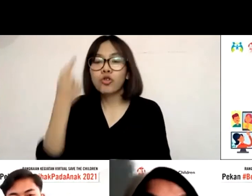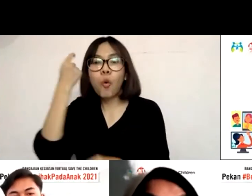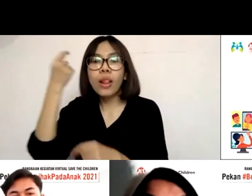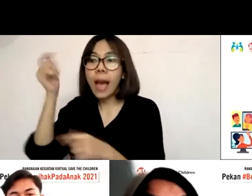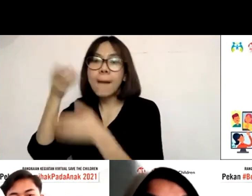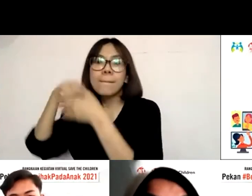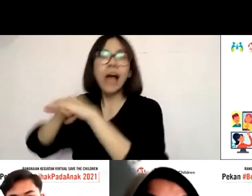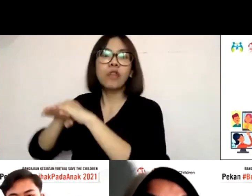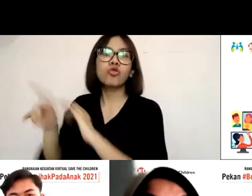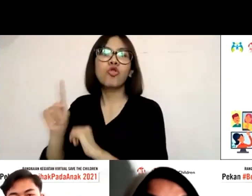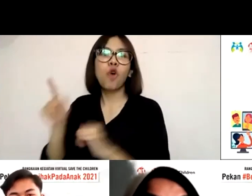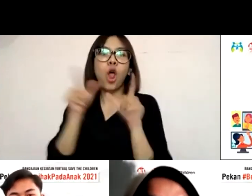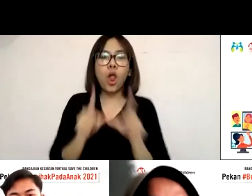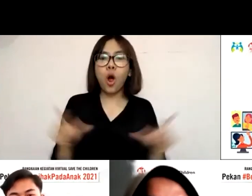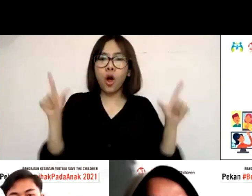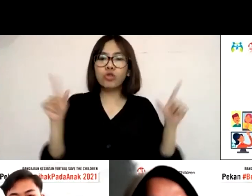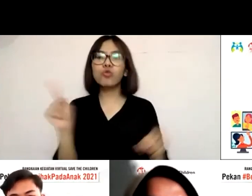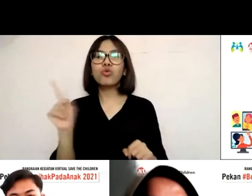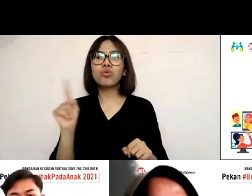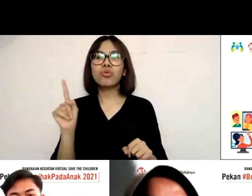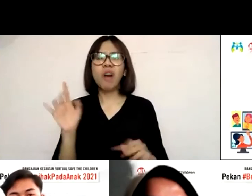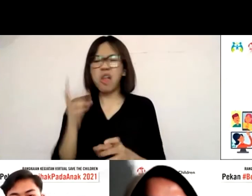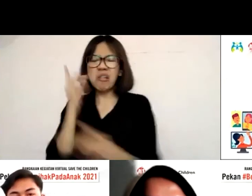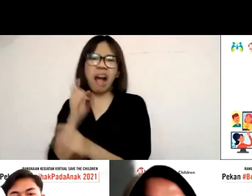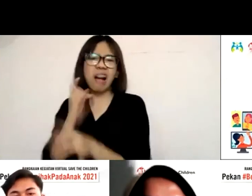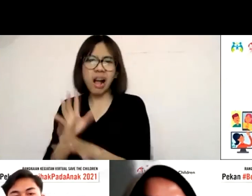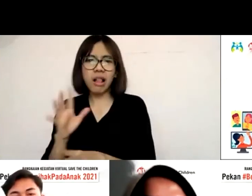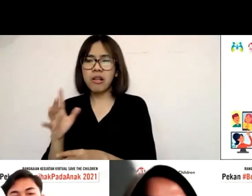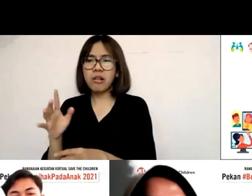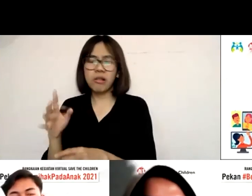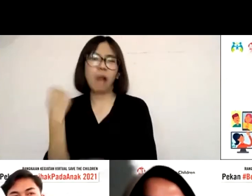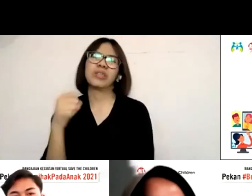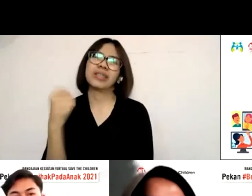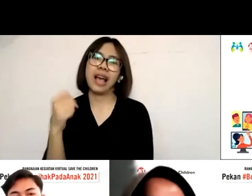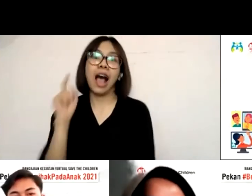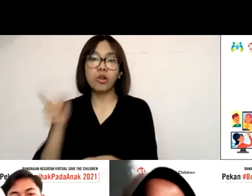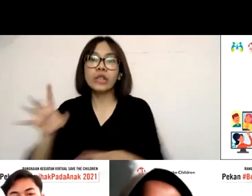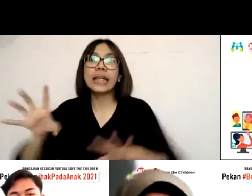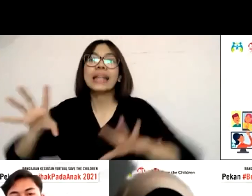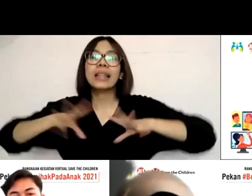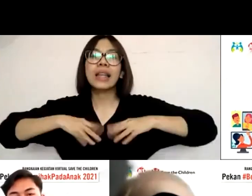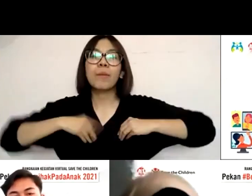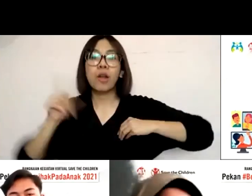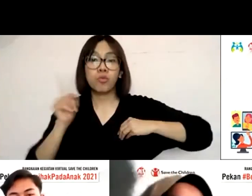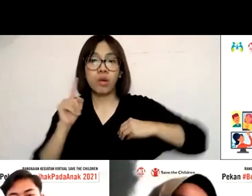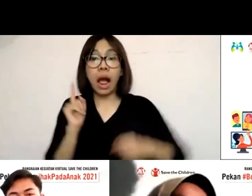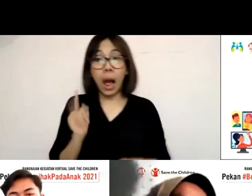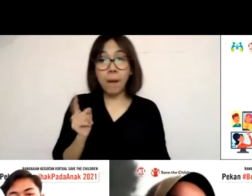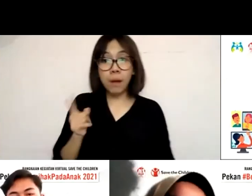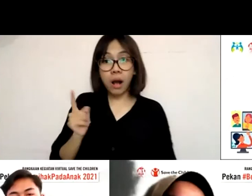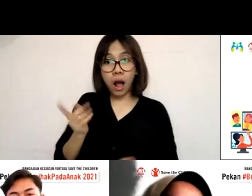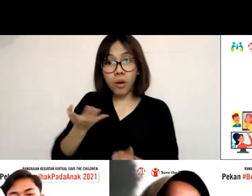ke perguruan tinggi dulu, harus diterima dulu. Nah, karena di perguruan tinggi kan pasti mengadakan seleksi, ya, harus masuk